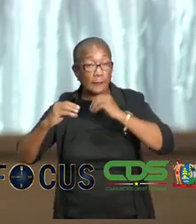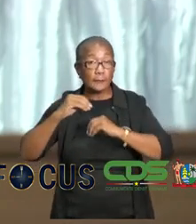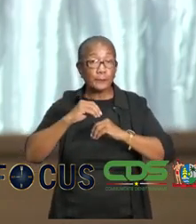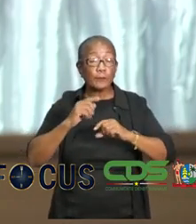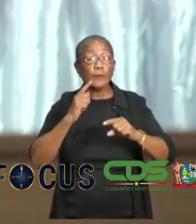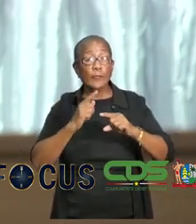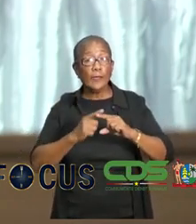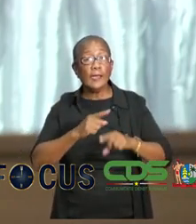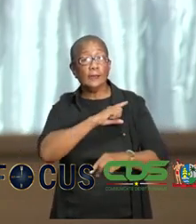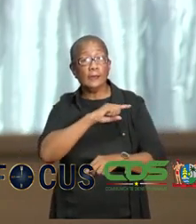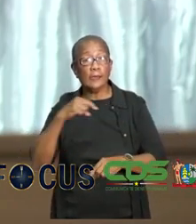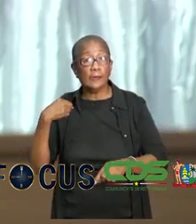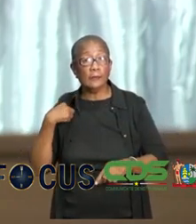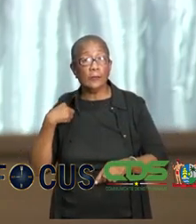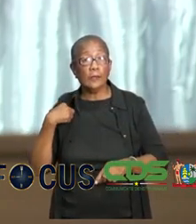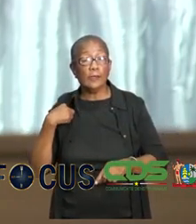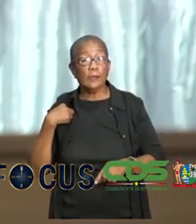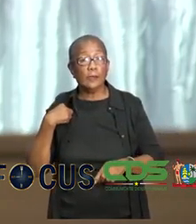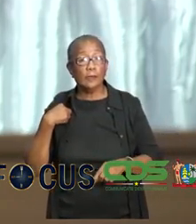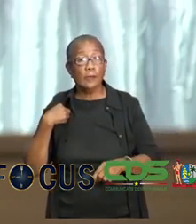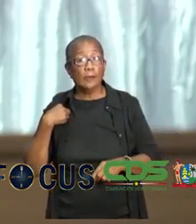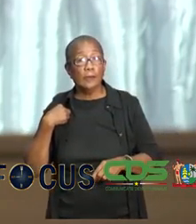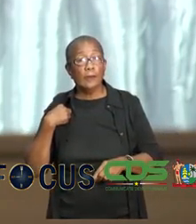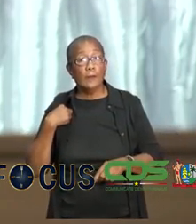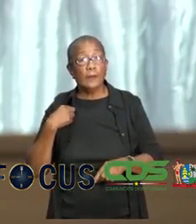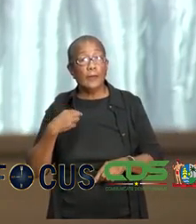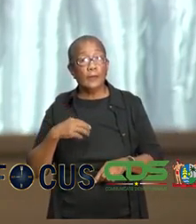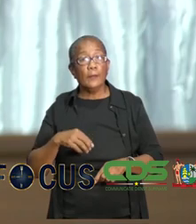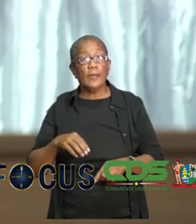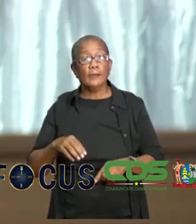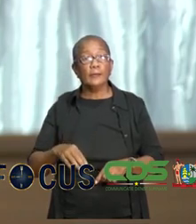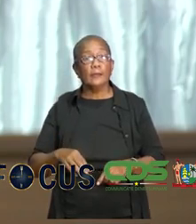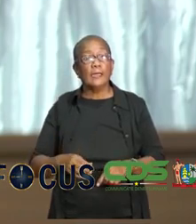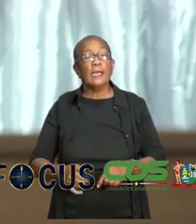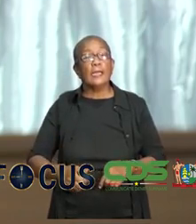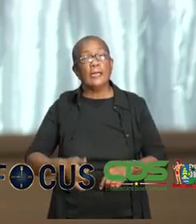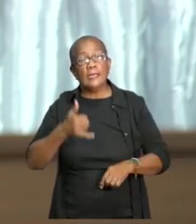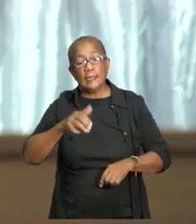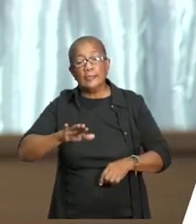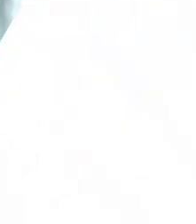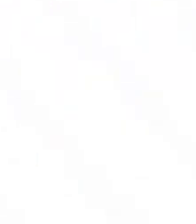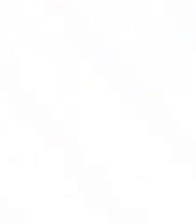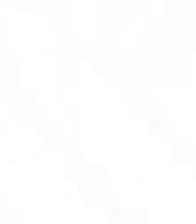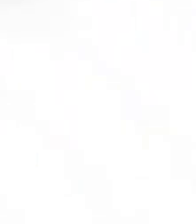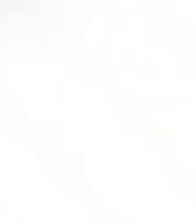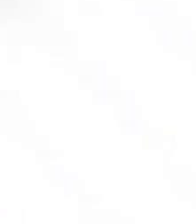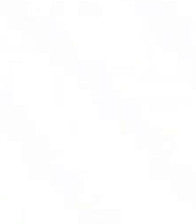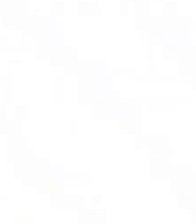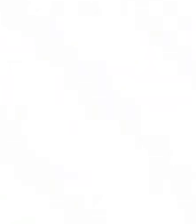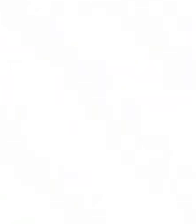En dat we ook dat binnen afzienbare tijd op orde gaan stellen.